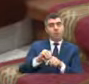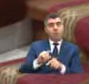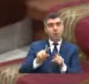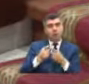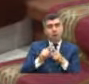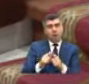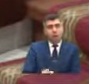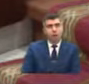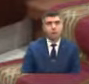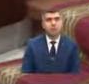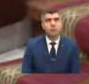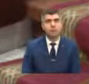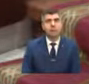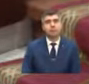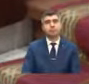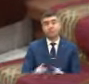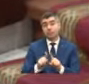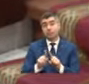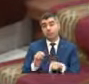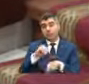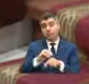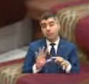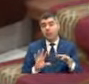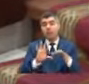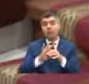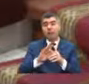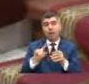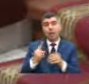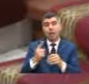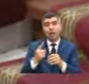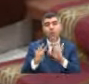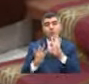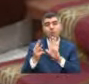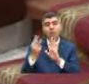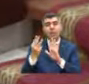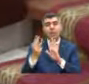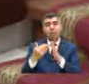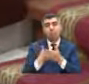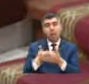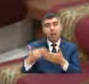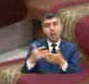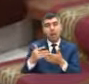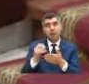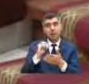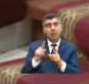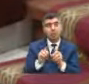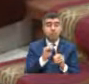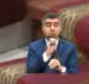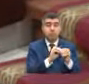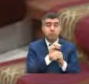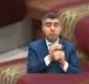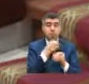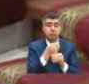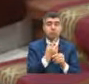حاجة واحدة اللي بغيت نقول لك، هو الاتفاقية في الأول كان فيها تقريبا 39 مليار سنتيم، تم تحيينها بعد الدراسات. الآن